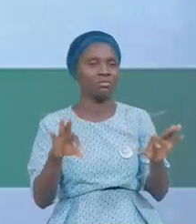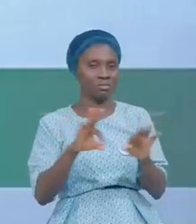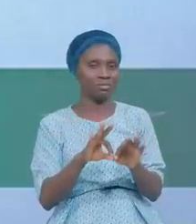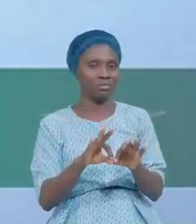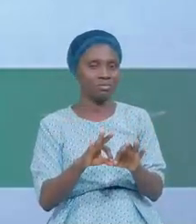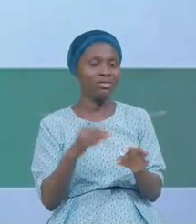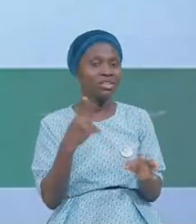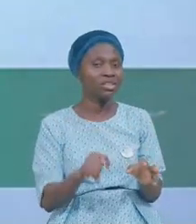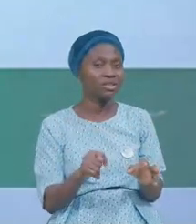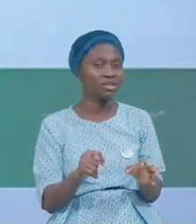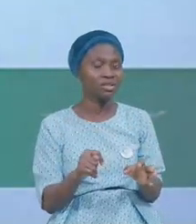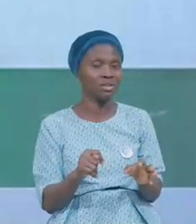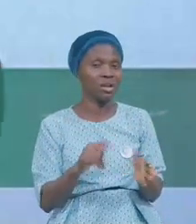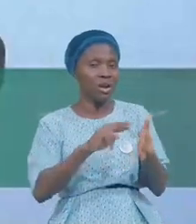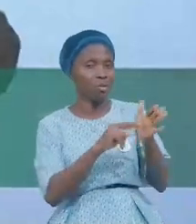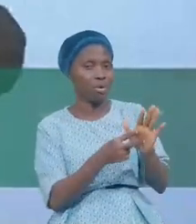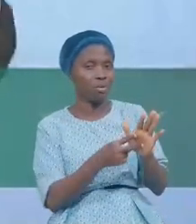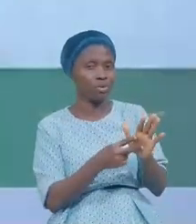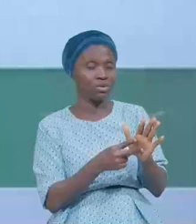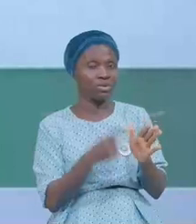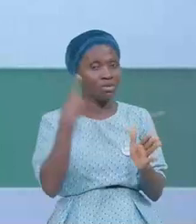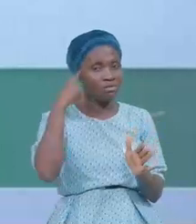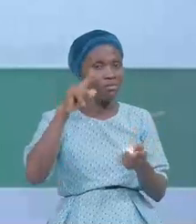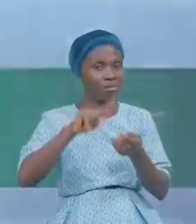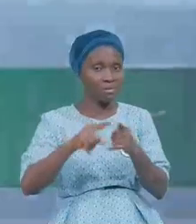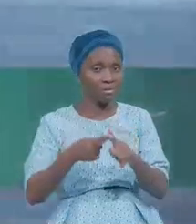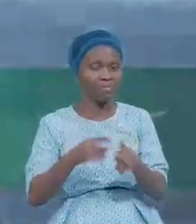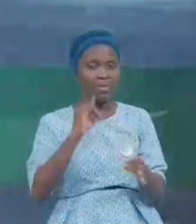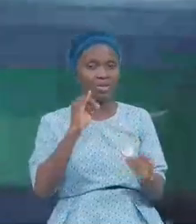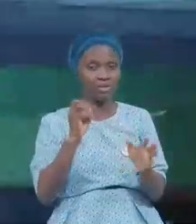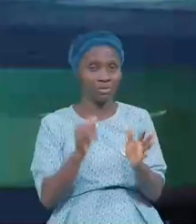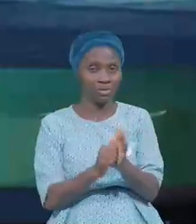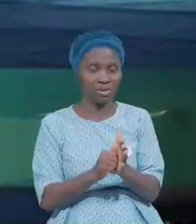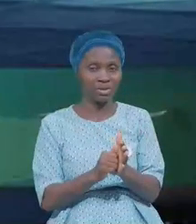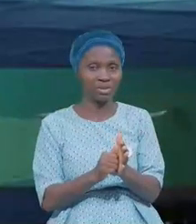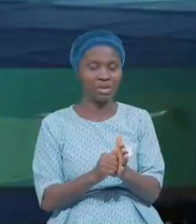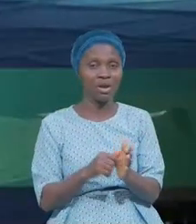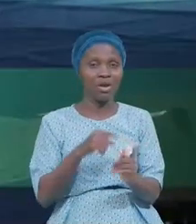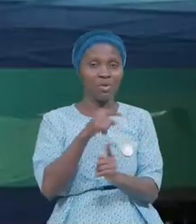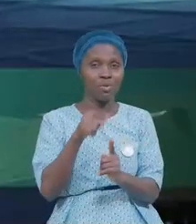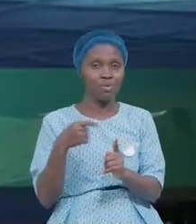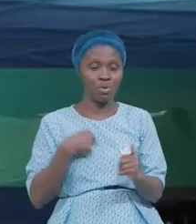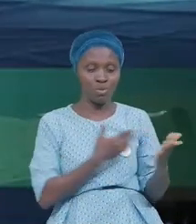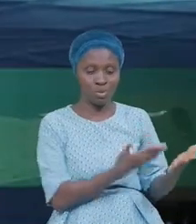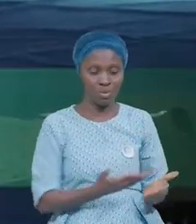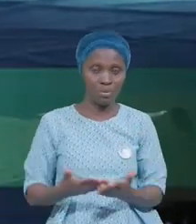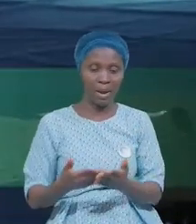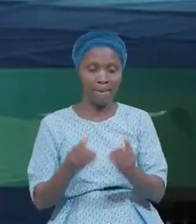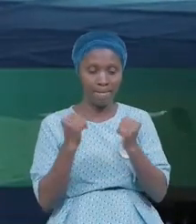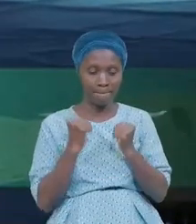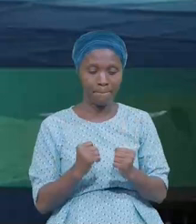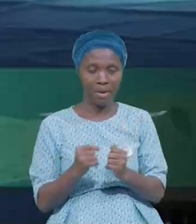Le motif et l'objectif du partenariat, c'est pour que nous puissions, dans